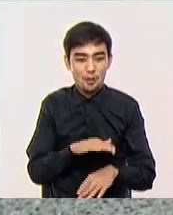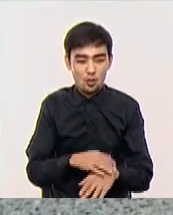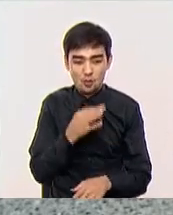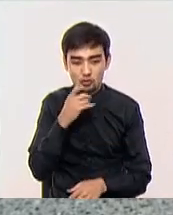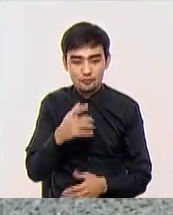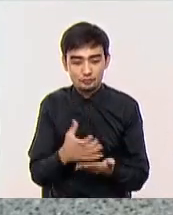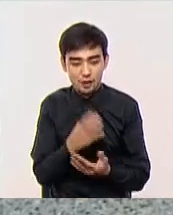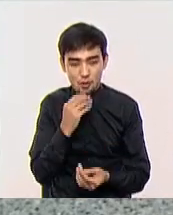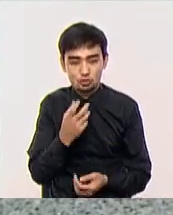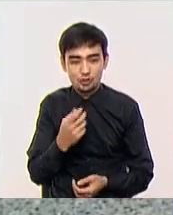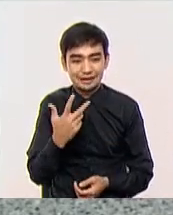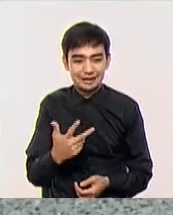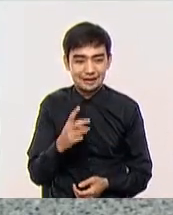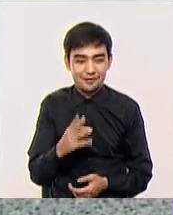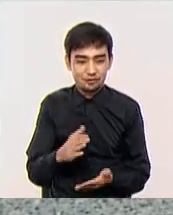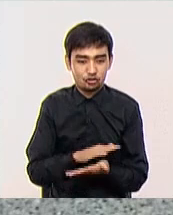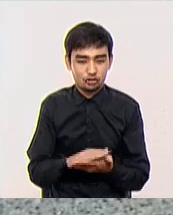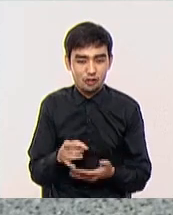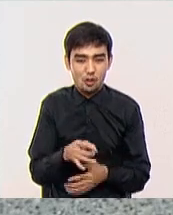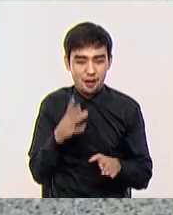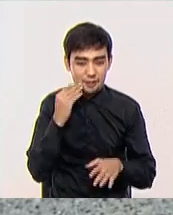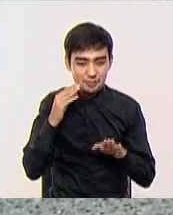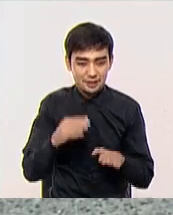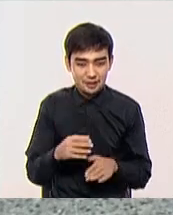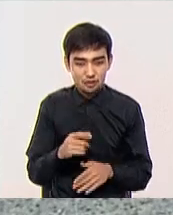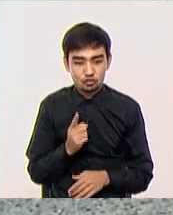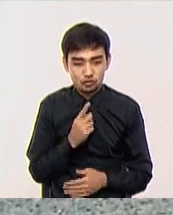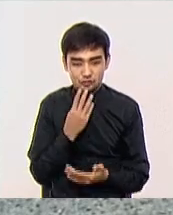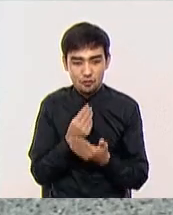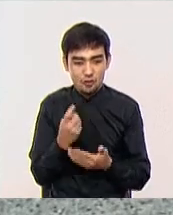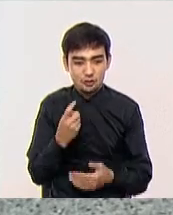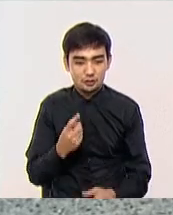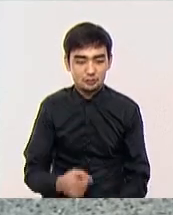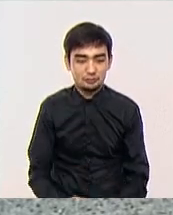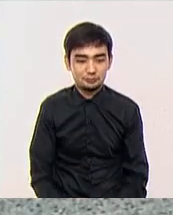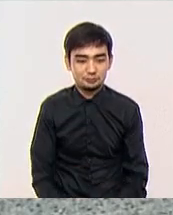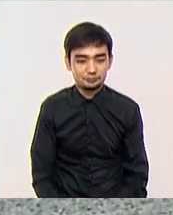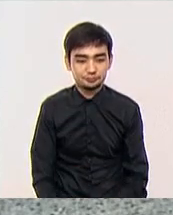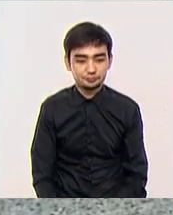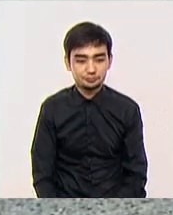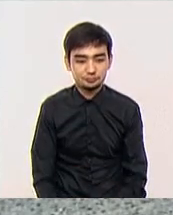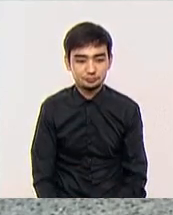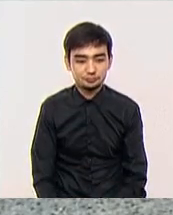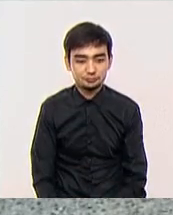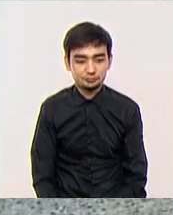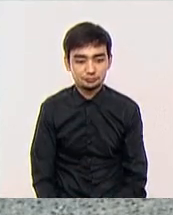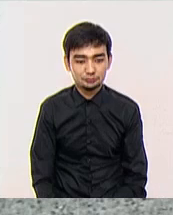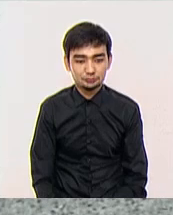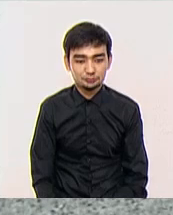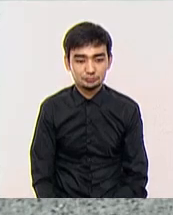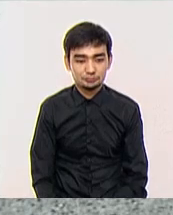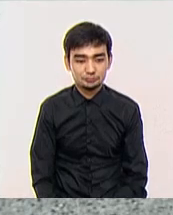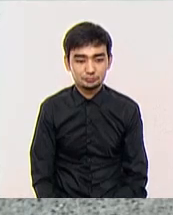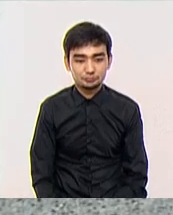любой. Еще 3 квартиры в экологически чистом районе Алматы ждут своих владельцев. Елена Меньшова, Думан